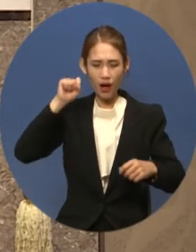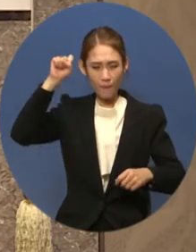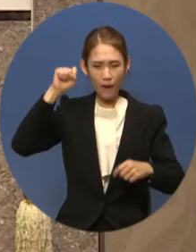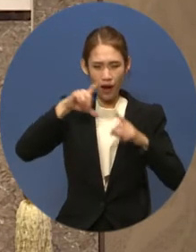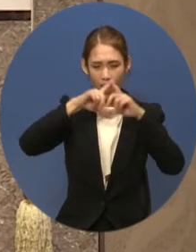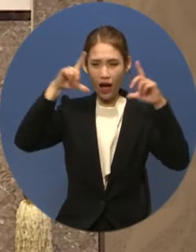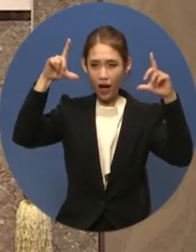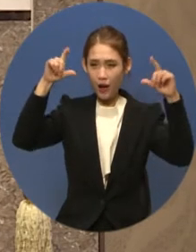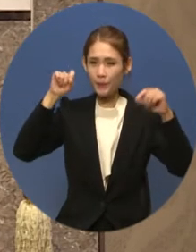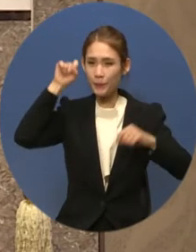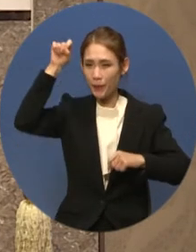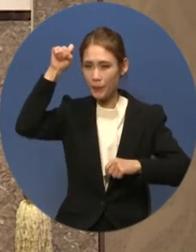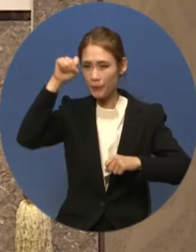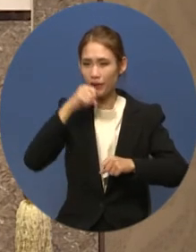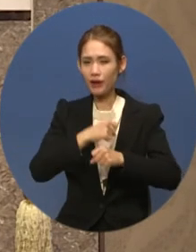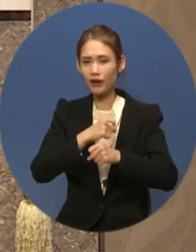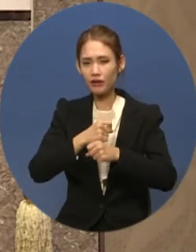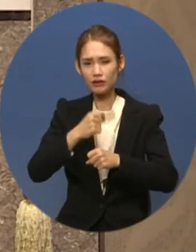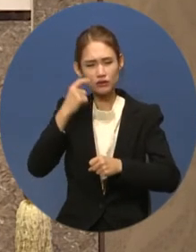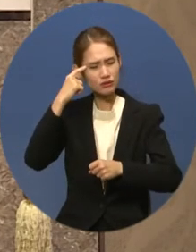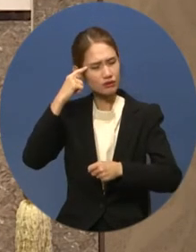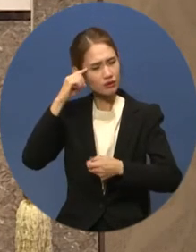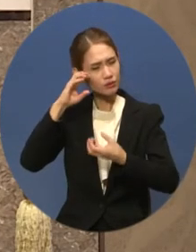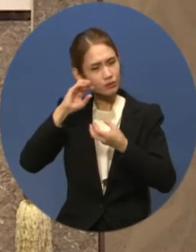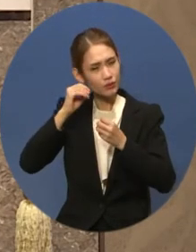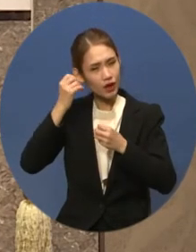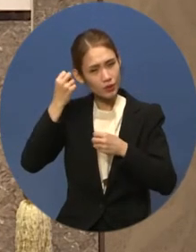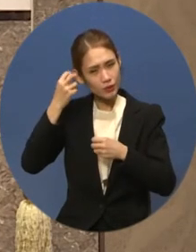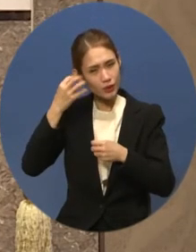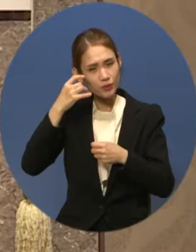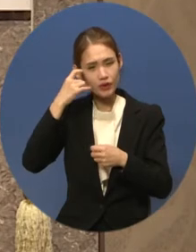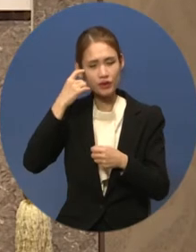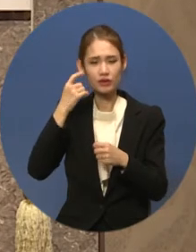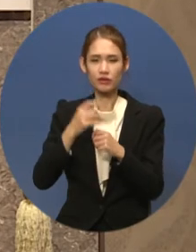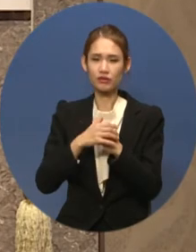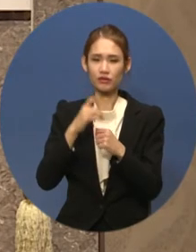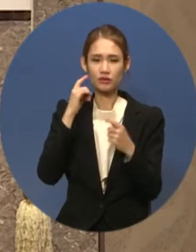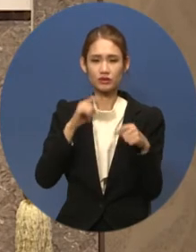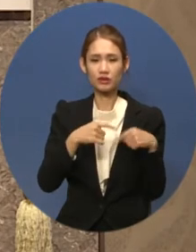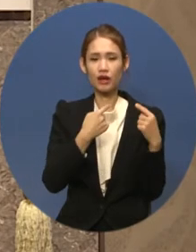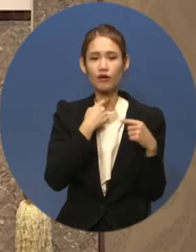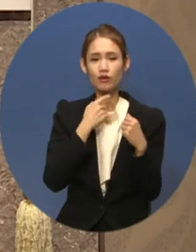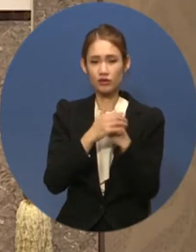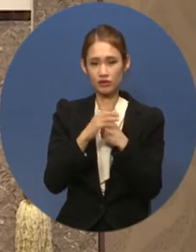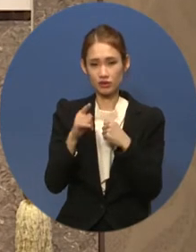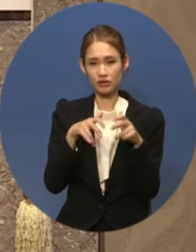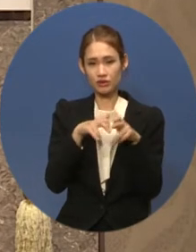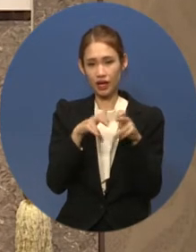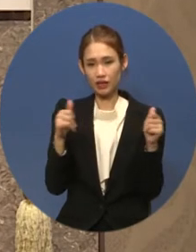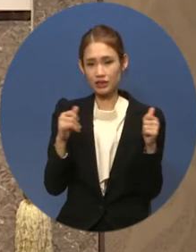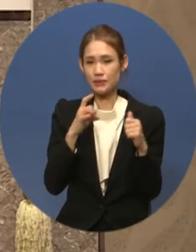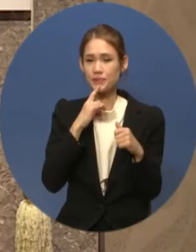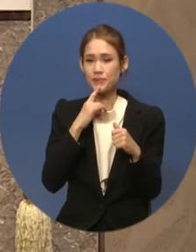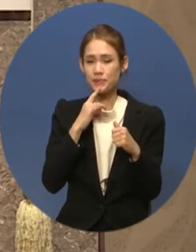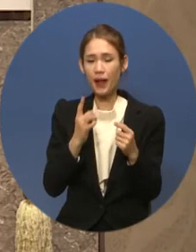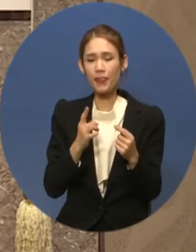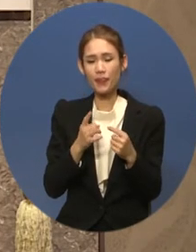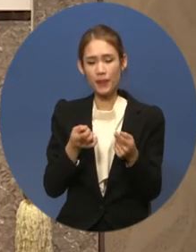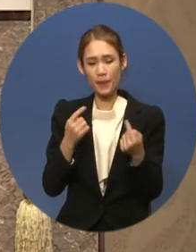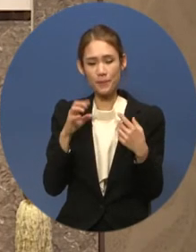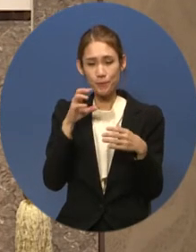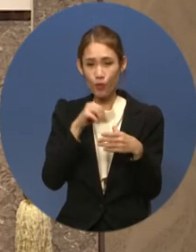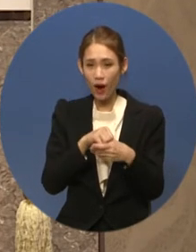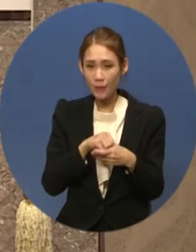하신 적도 있습니다 저도 그때 관심을 갖고 참여해 보긴 했는데요 이때는 이게 장애인 분들에게만 해당되는 사업인 줄